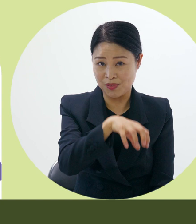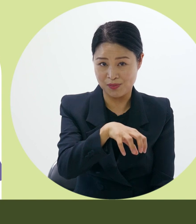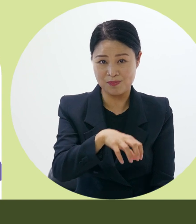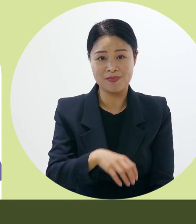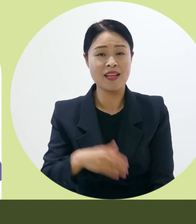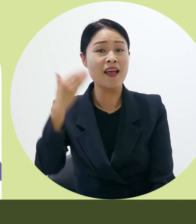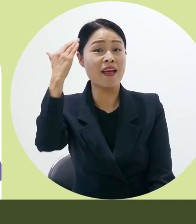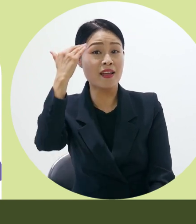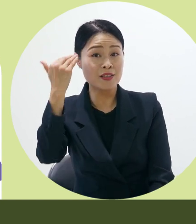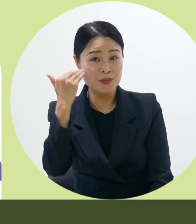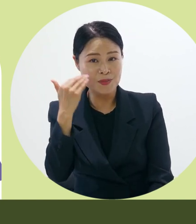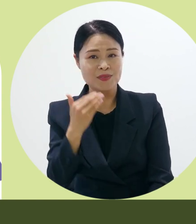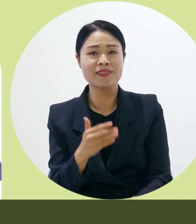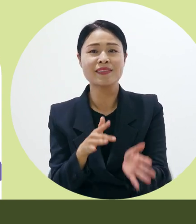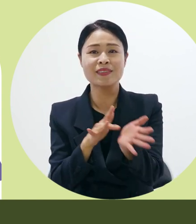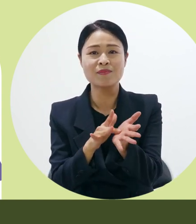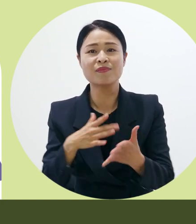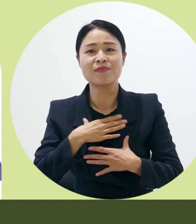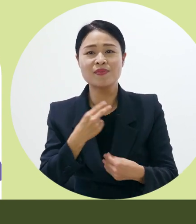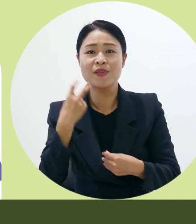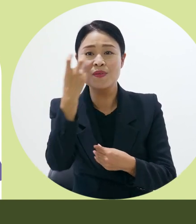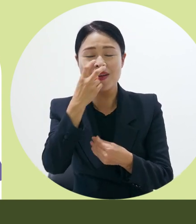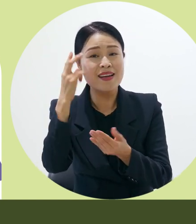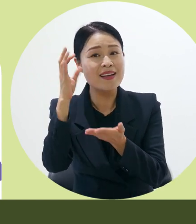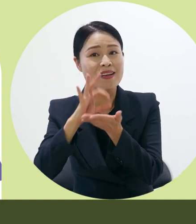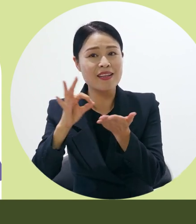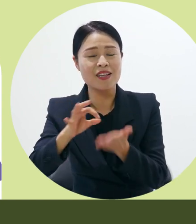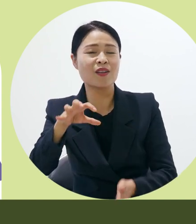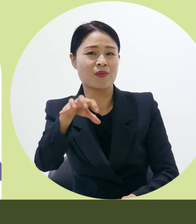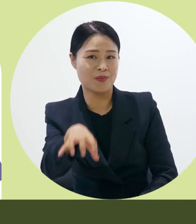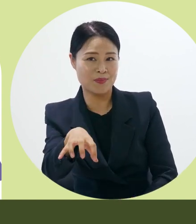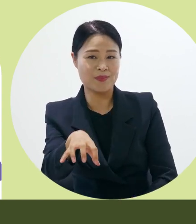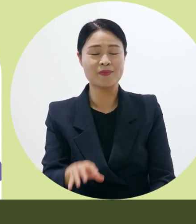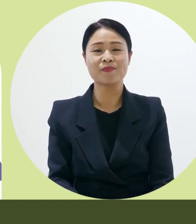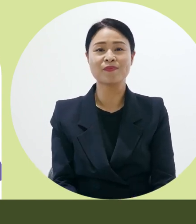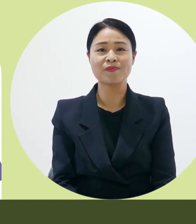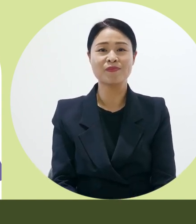식품의약품안전처 한국의약품안전관리원 제공.